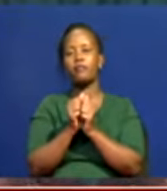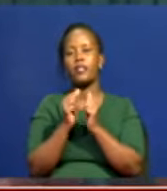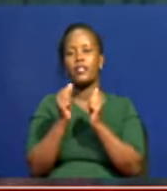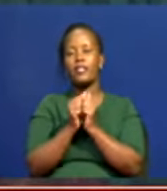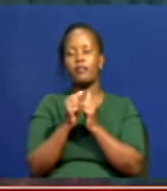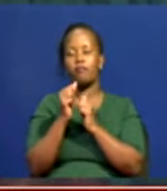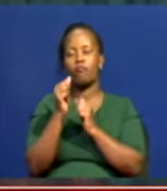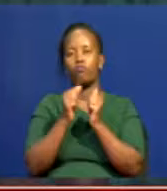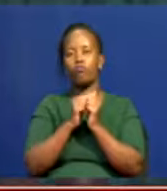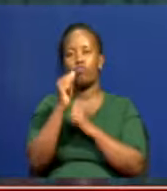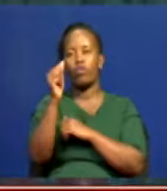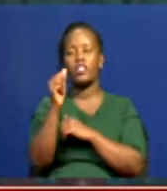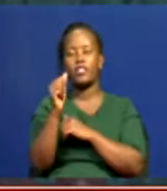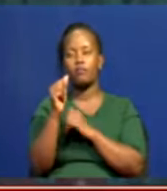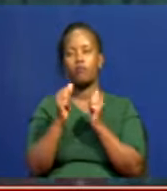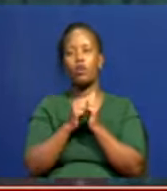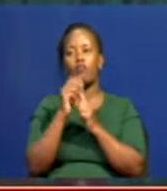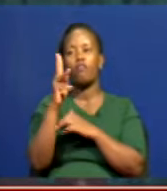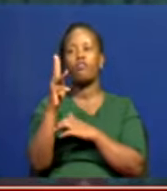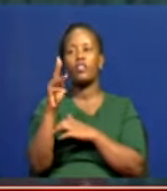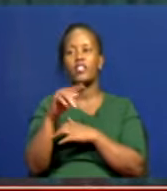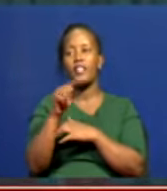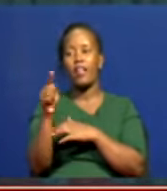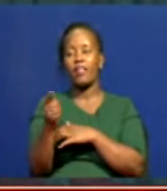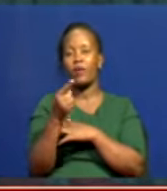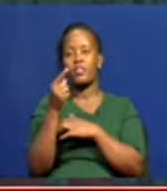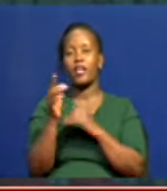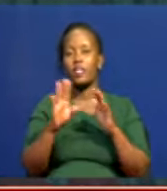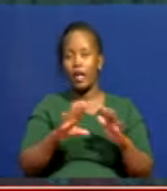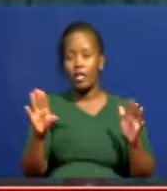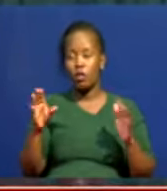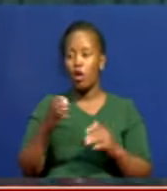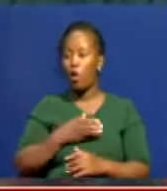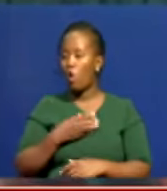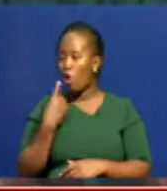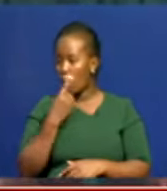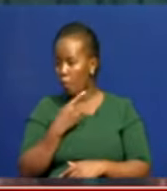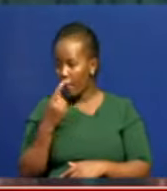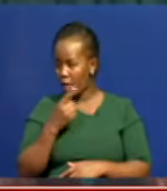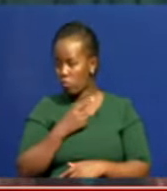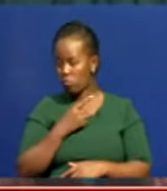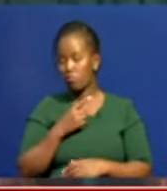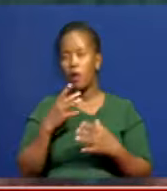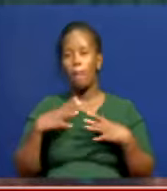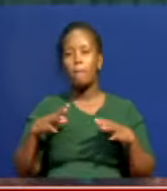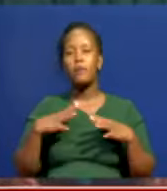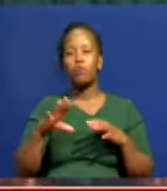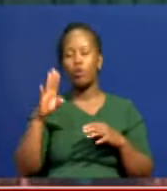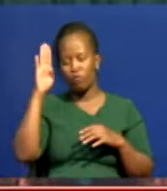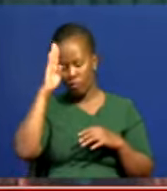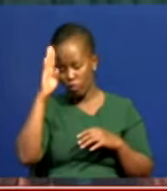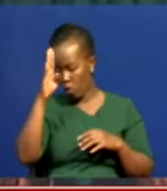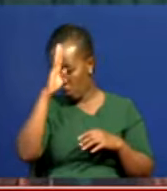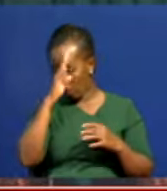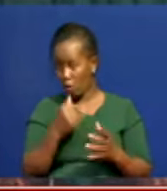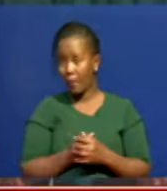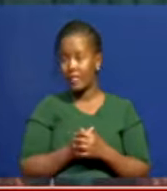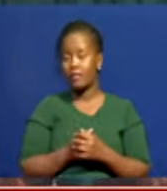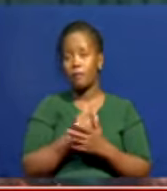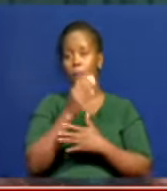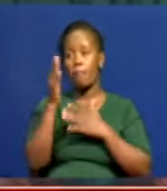10,014. Iyo nucleus ni mali ya watu wa Bungoma. Ni kweli ama si kweli? Iyo nucleus